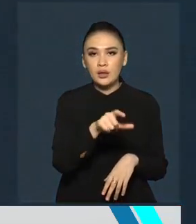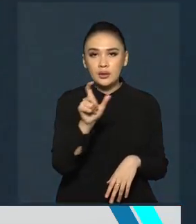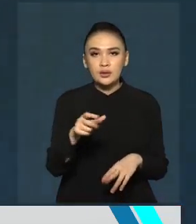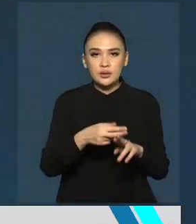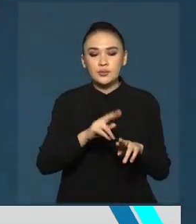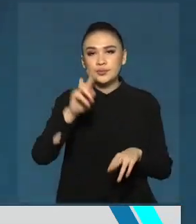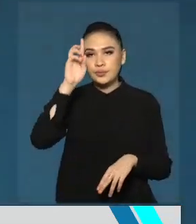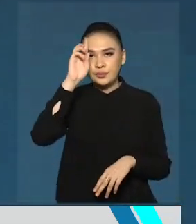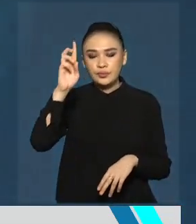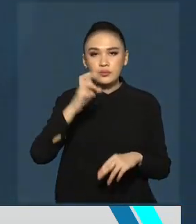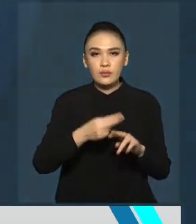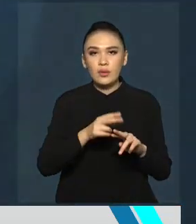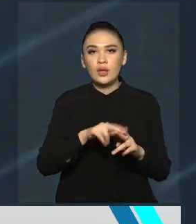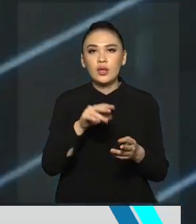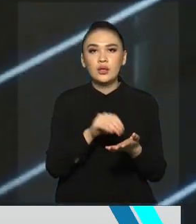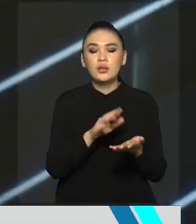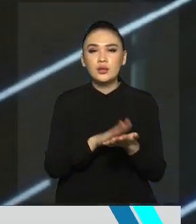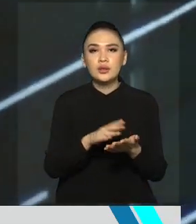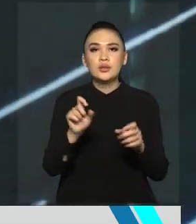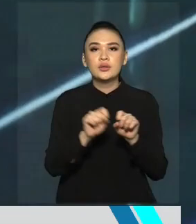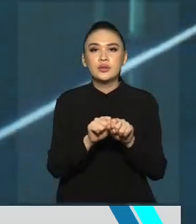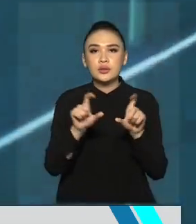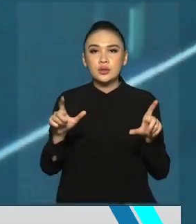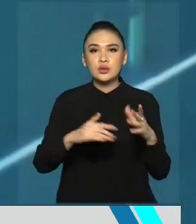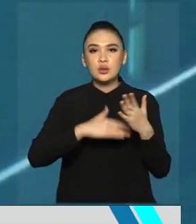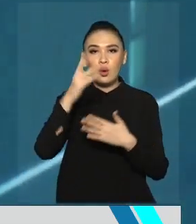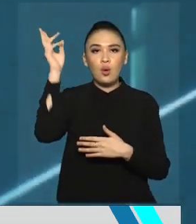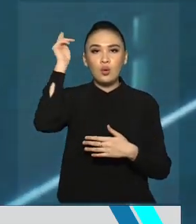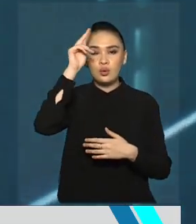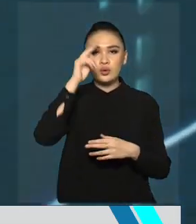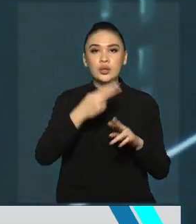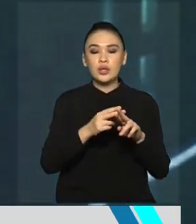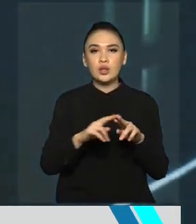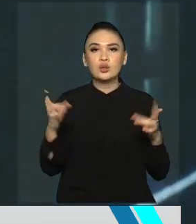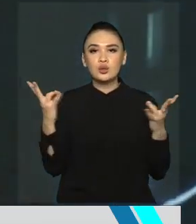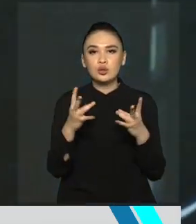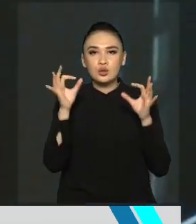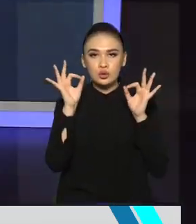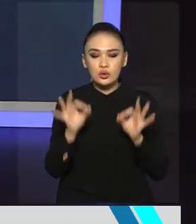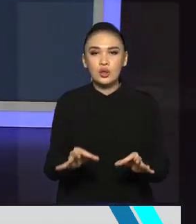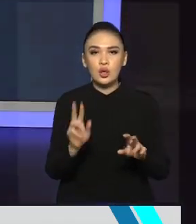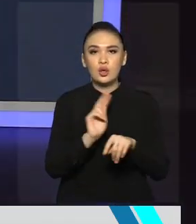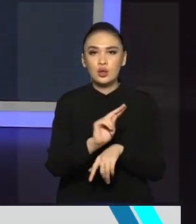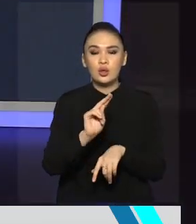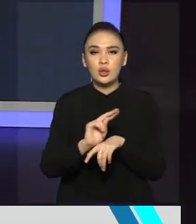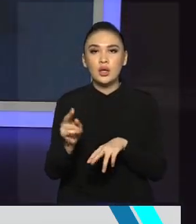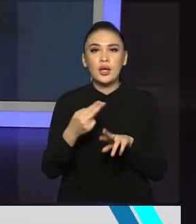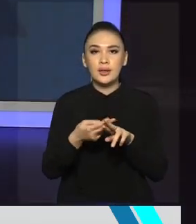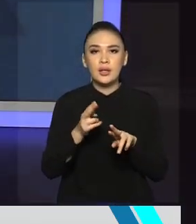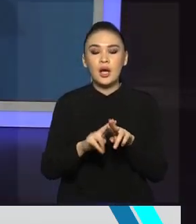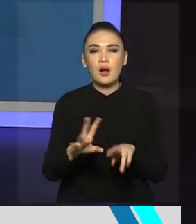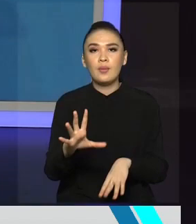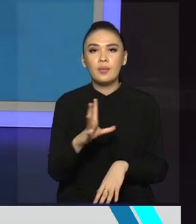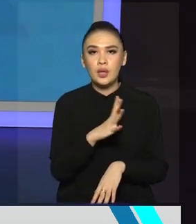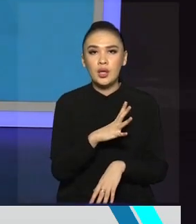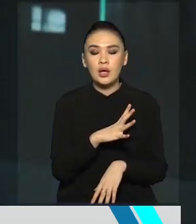мемлекеттік міндеттеу үшін оның мектепте жоғары оқу орындарында біз оны дұрыс оқытуымыз керек алдымен. Жаңағы мен әдістемеге байланысты айттым